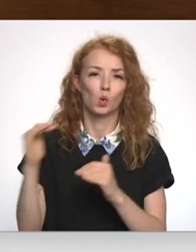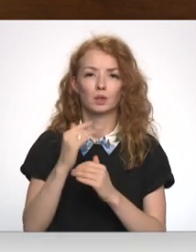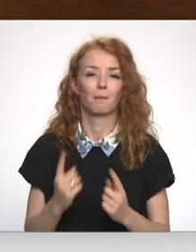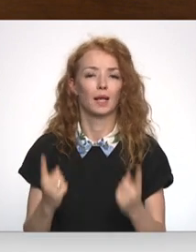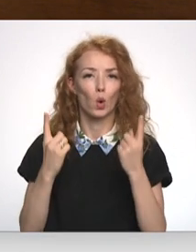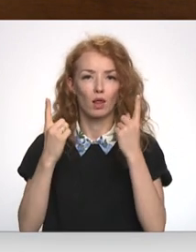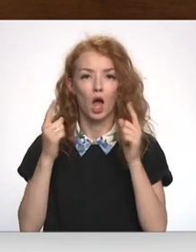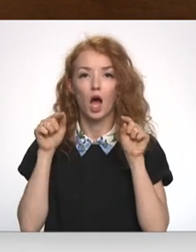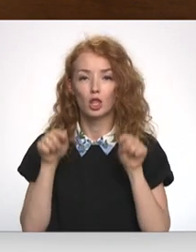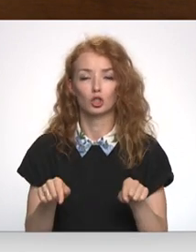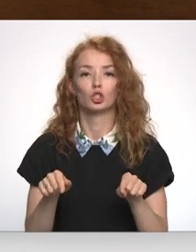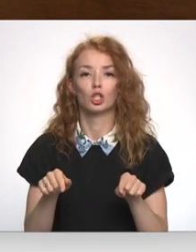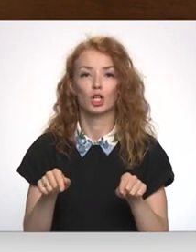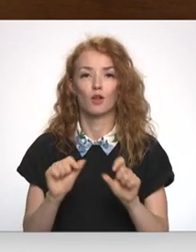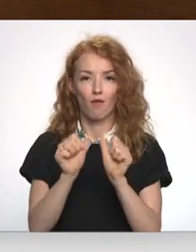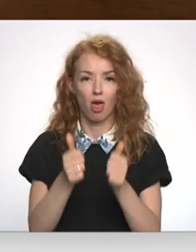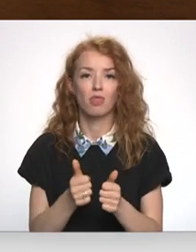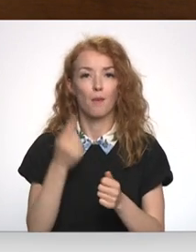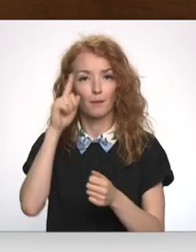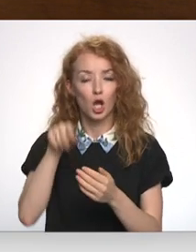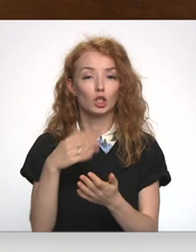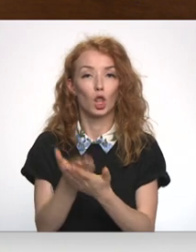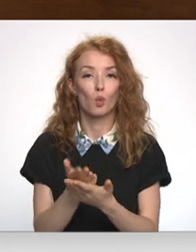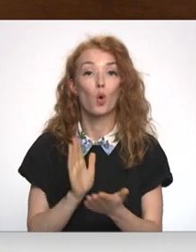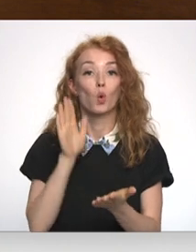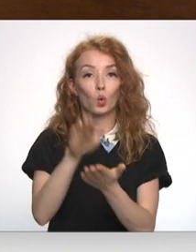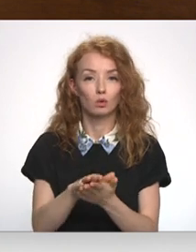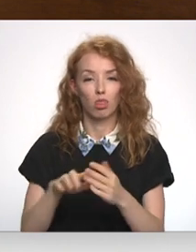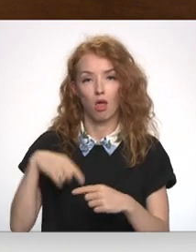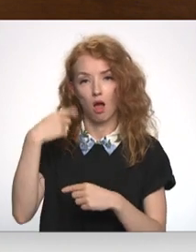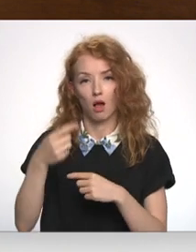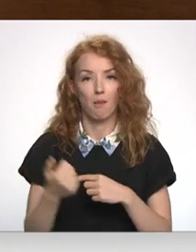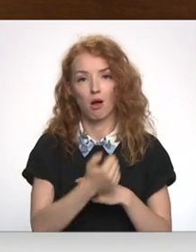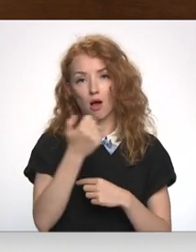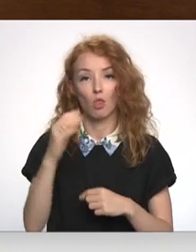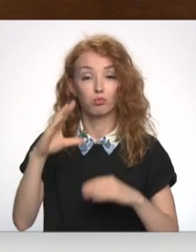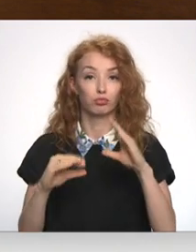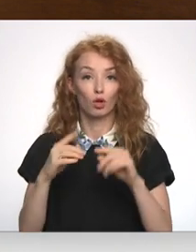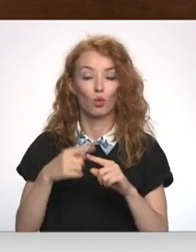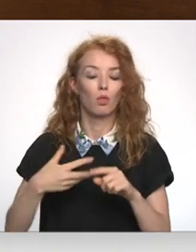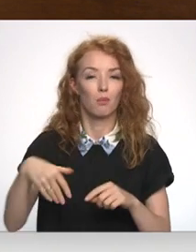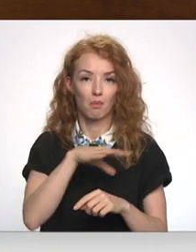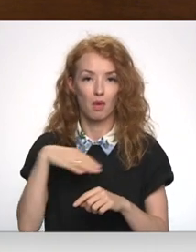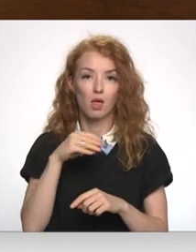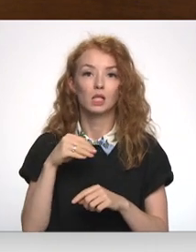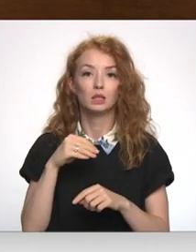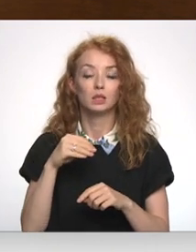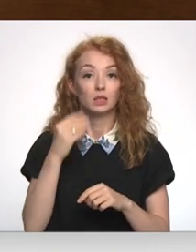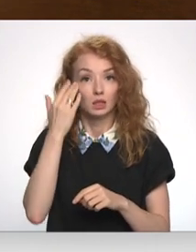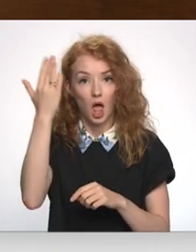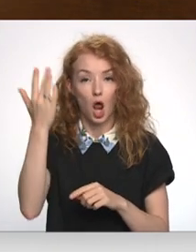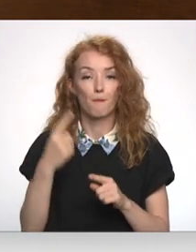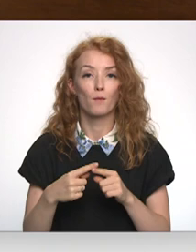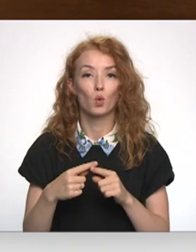šīm šāda veida priekšlikumiem uz nākamā gada budžetu. Un mēs ceram,